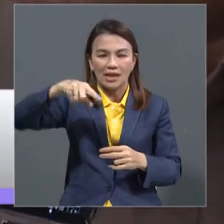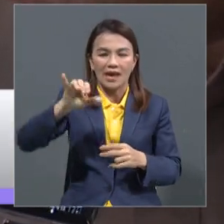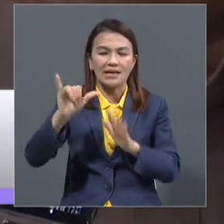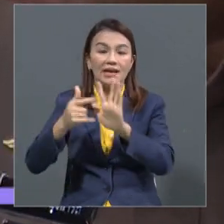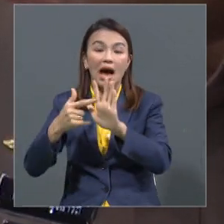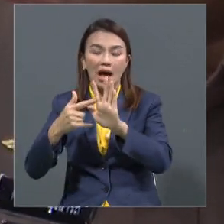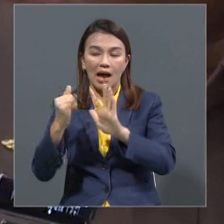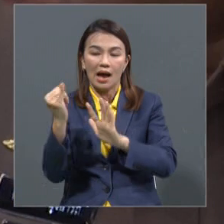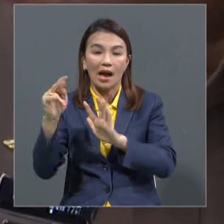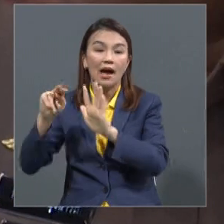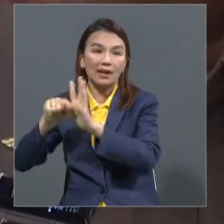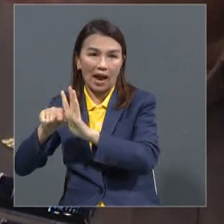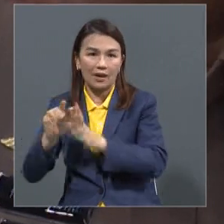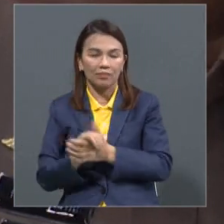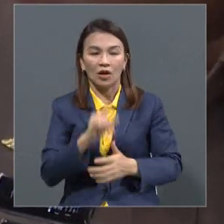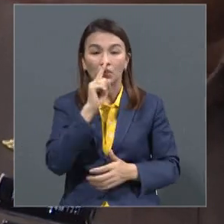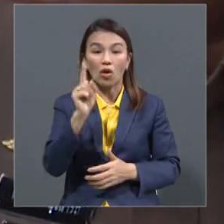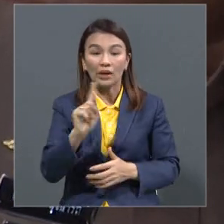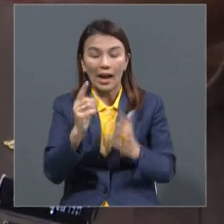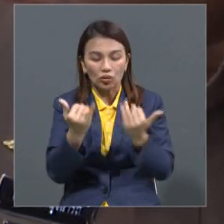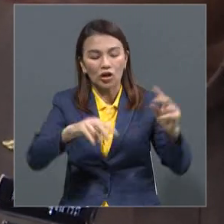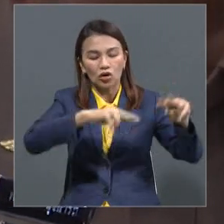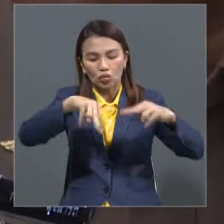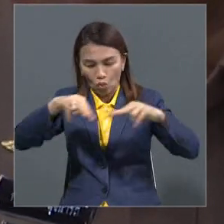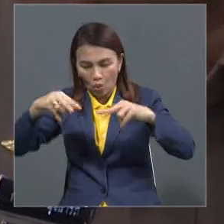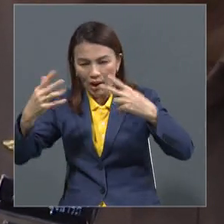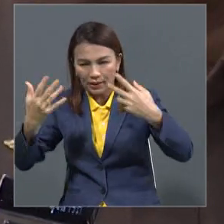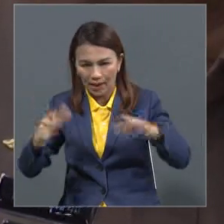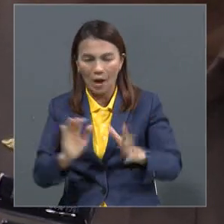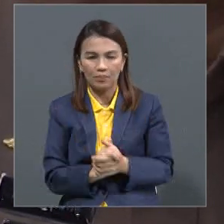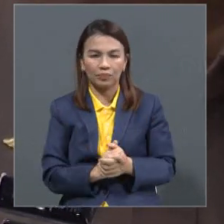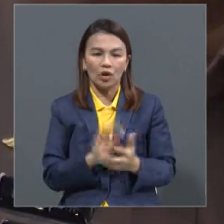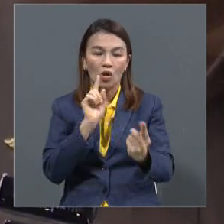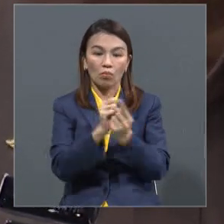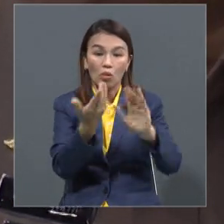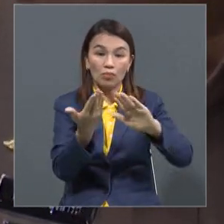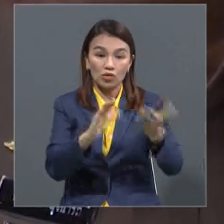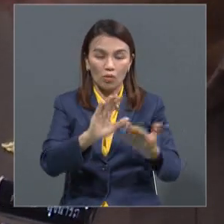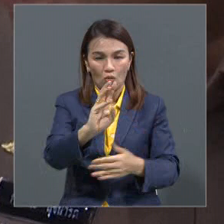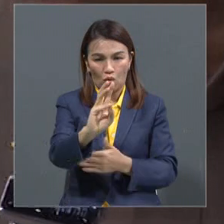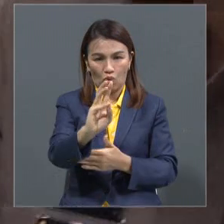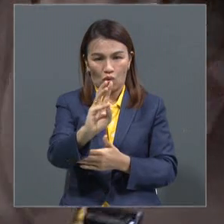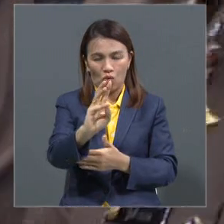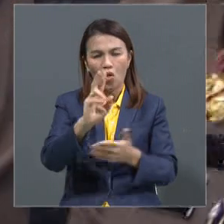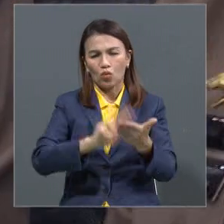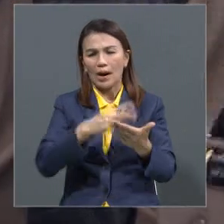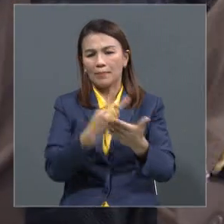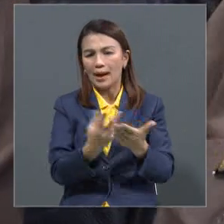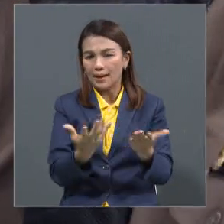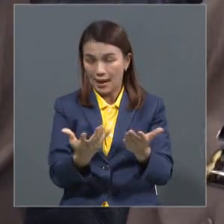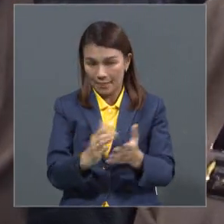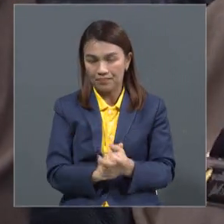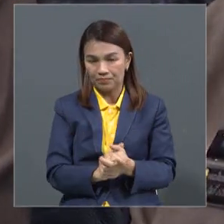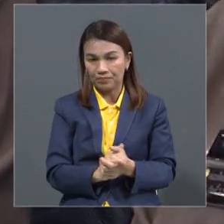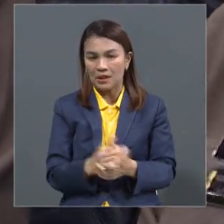ณห้วงเวลานี้ขอยืนยันว่าในการที่เราพบศพทั้งหมด 6ศพแสดงว่า 1